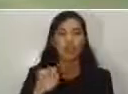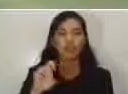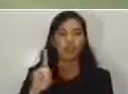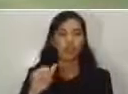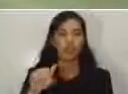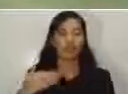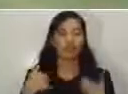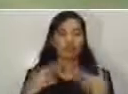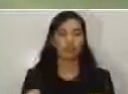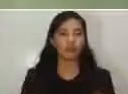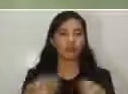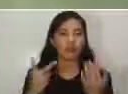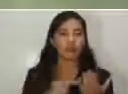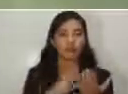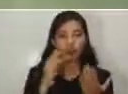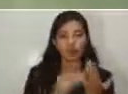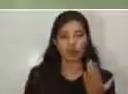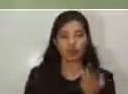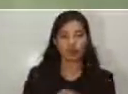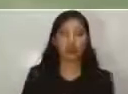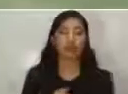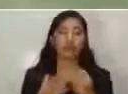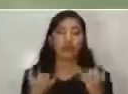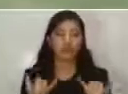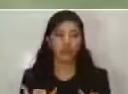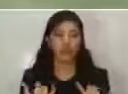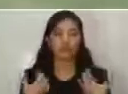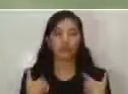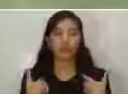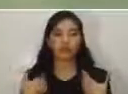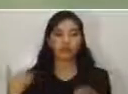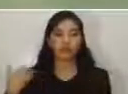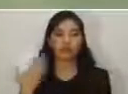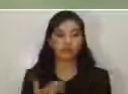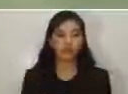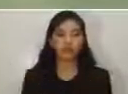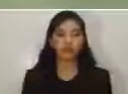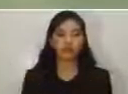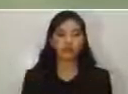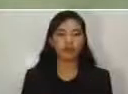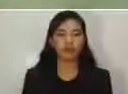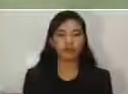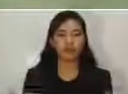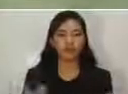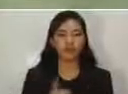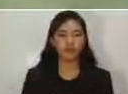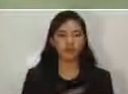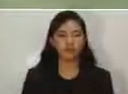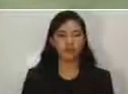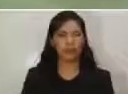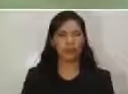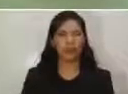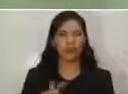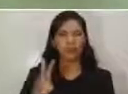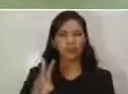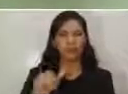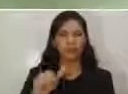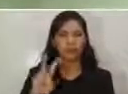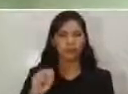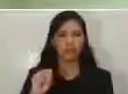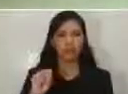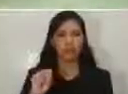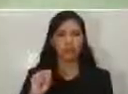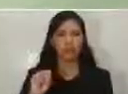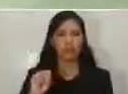testing. Pagkatapos ng swab testing, gani ay saka naman sila dadalhin sa kanilang mga sleeping quarters